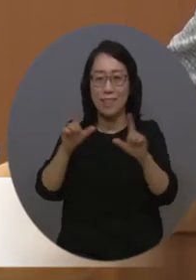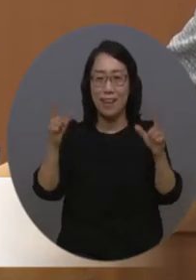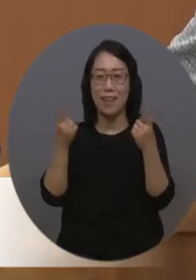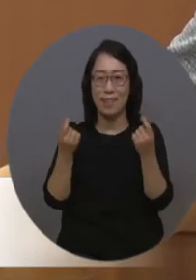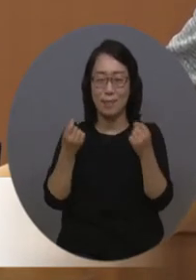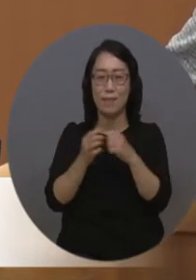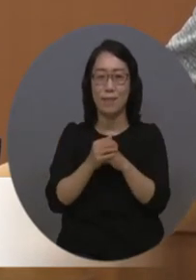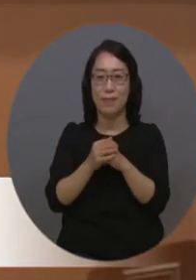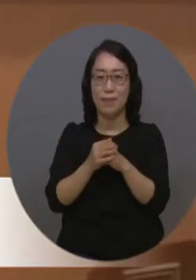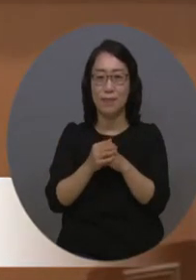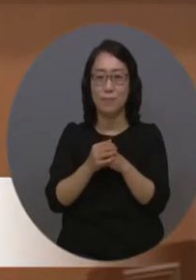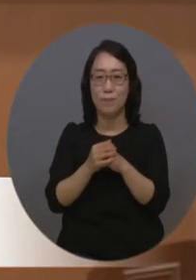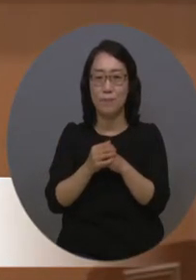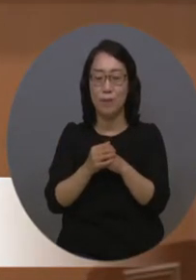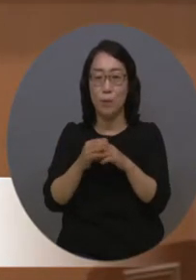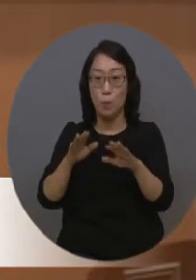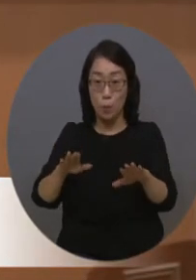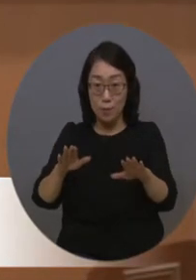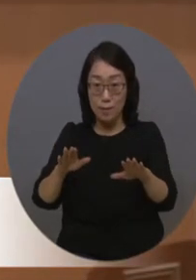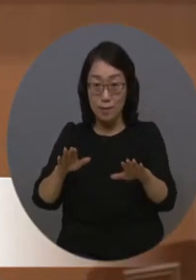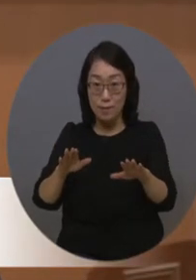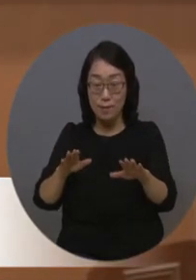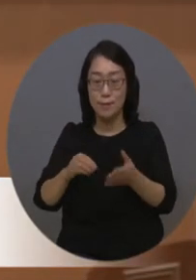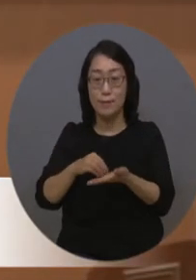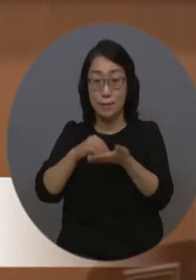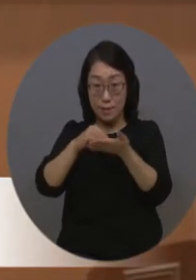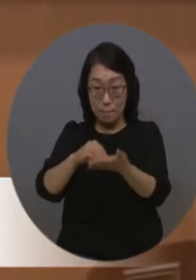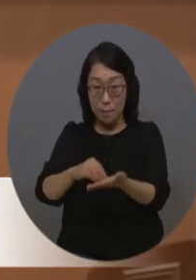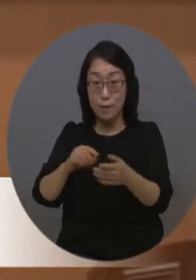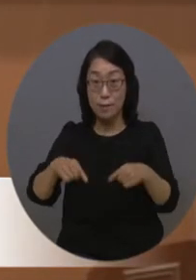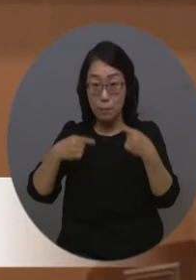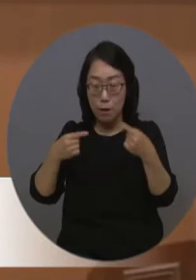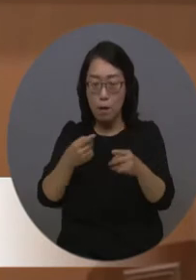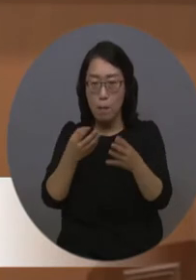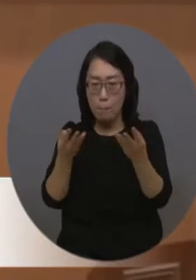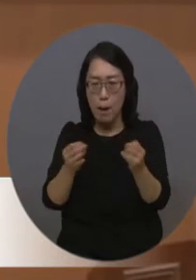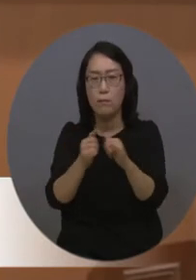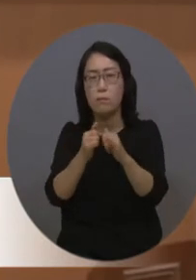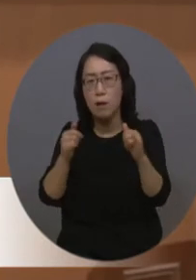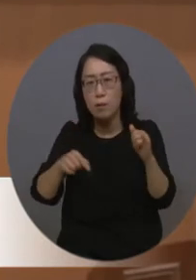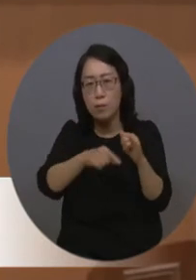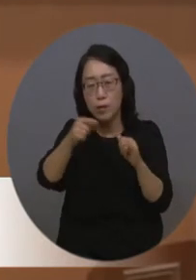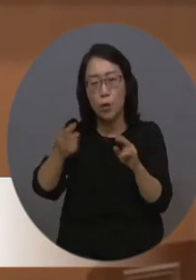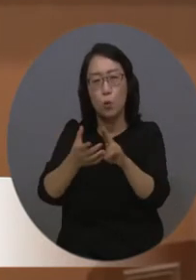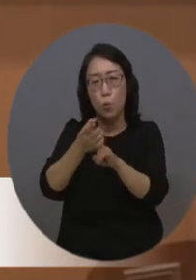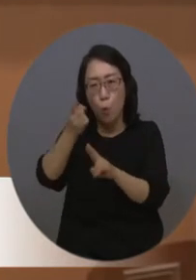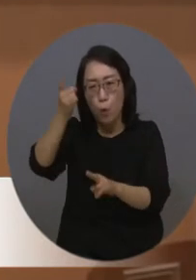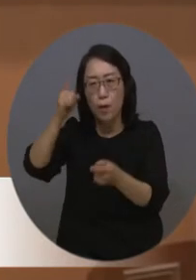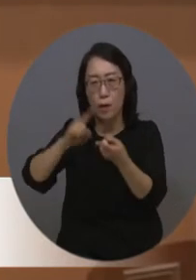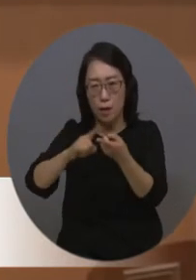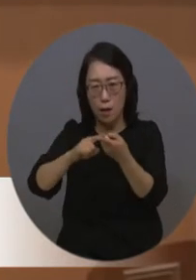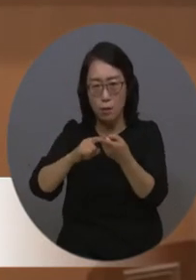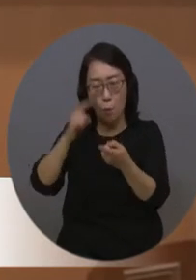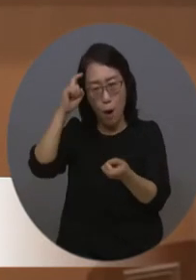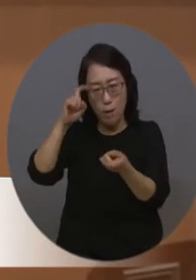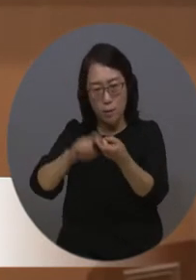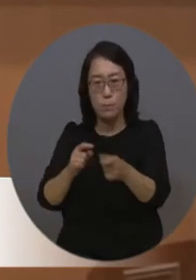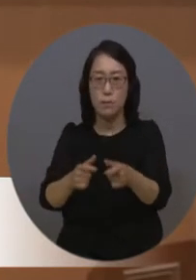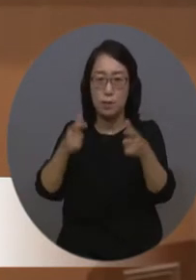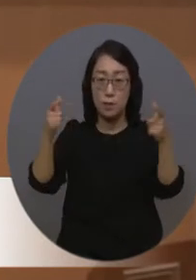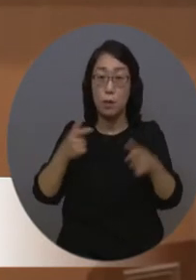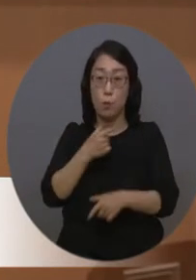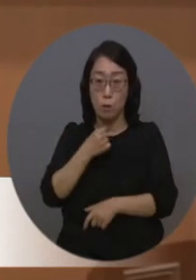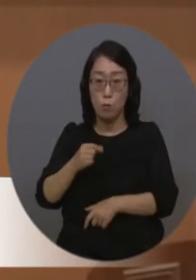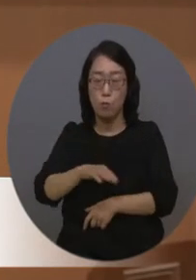같습니다. 이번 대회로 많은 사람들이 통일에 대해 더 관심을 가졌으면 좋겠고 저도 이번